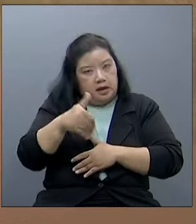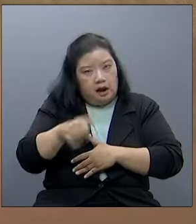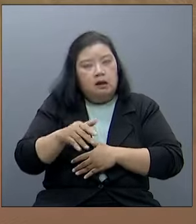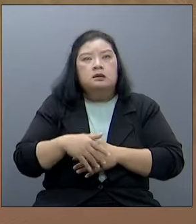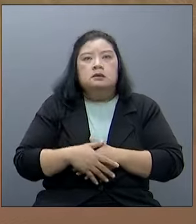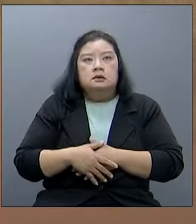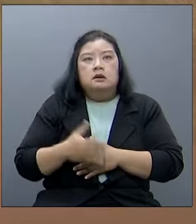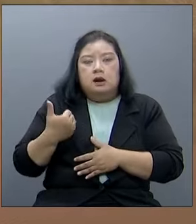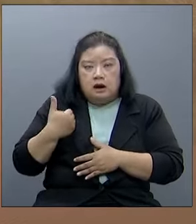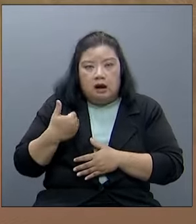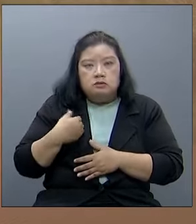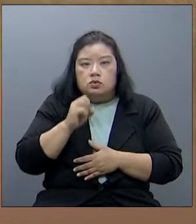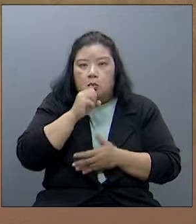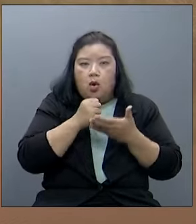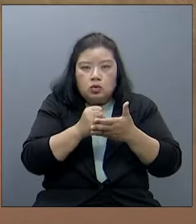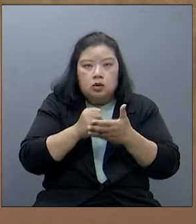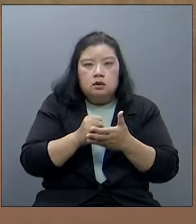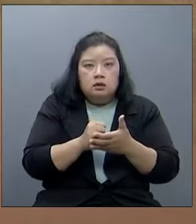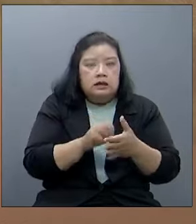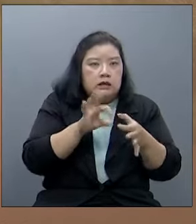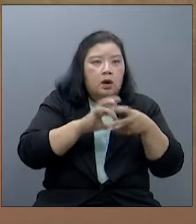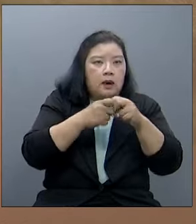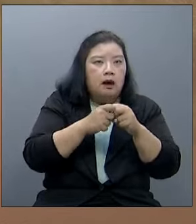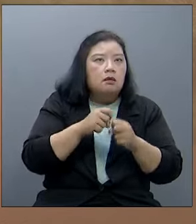ก damnedozชองกข tr